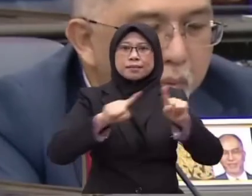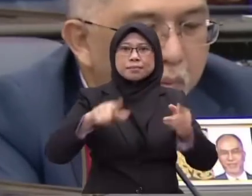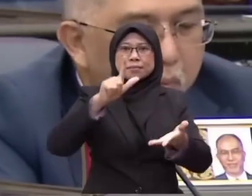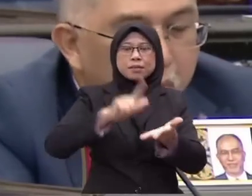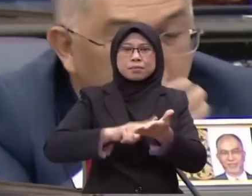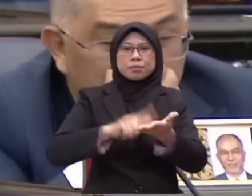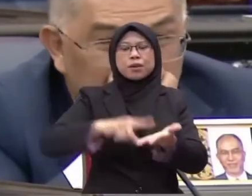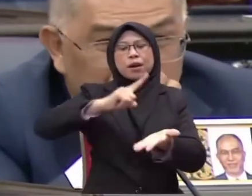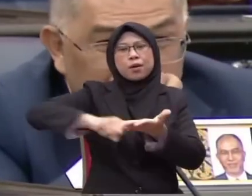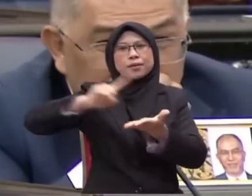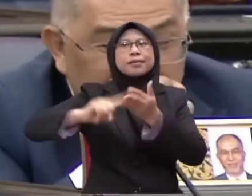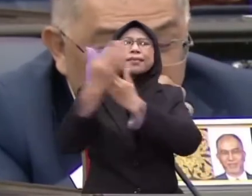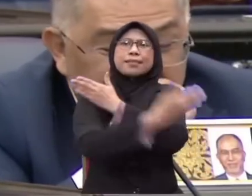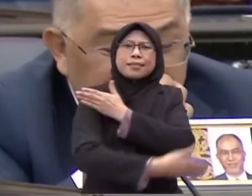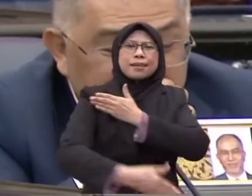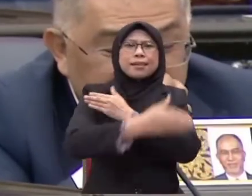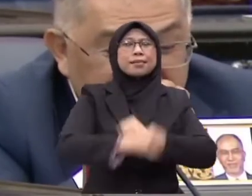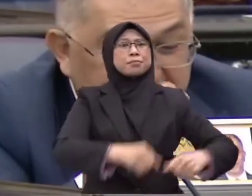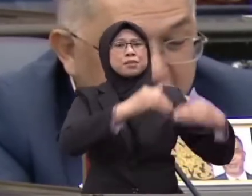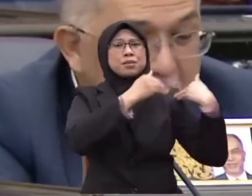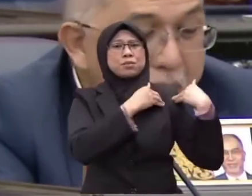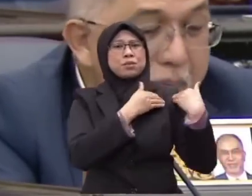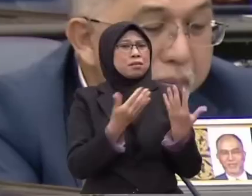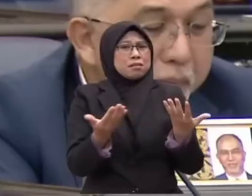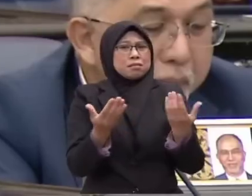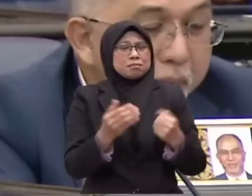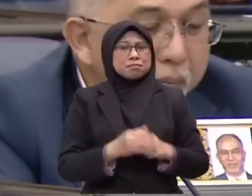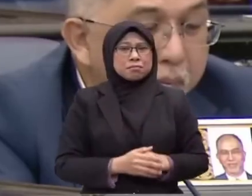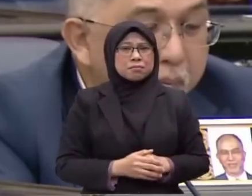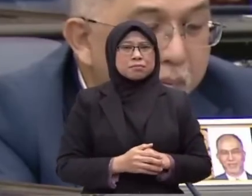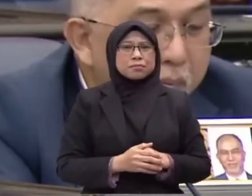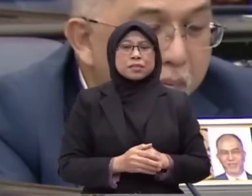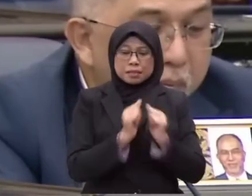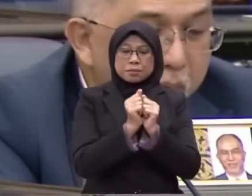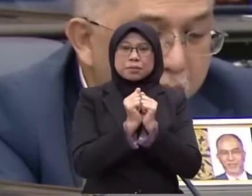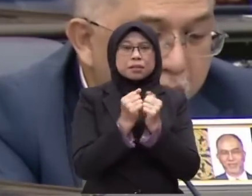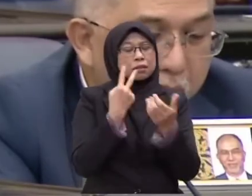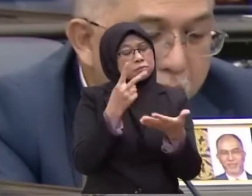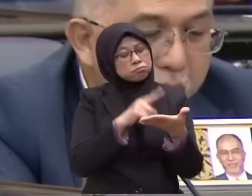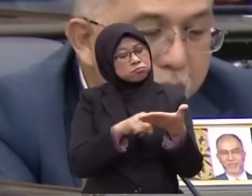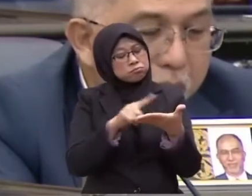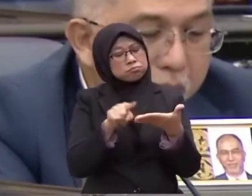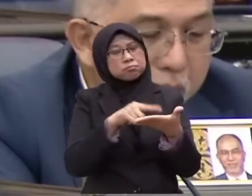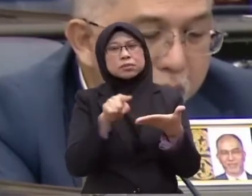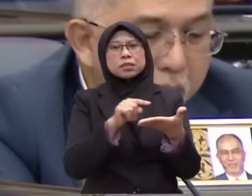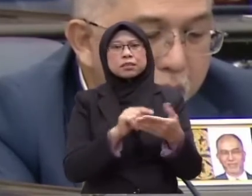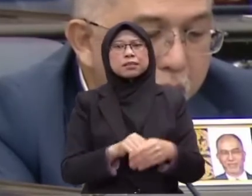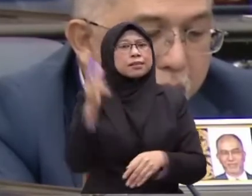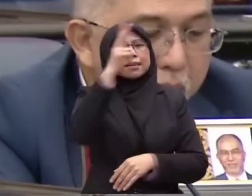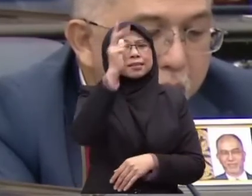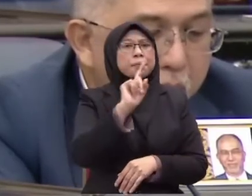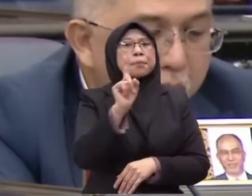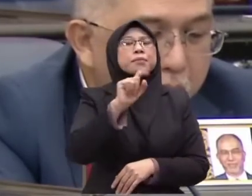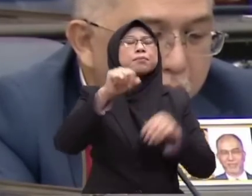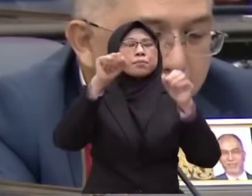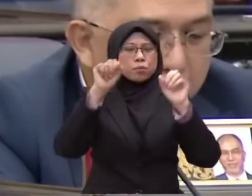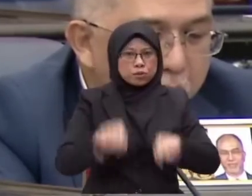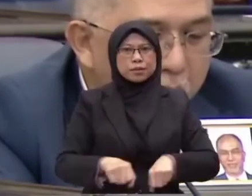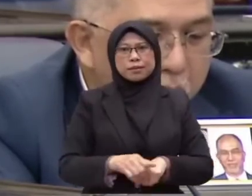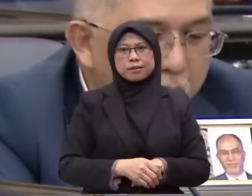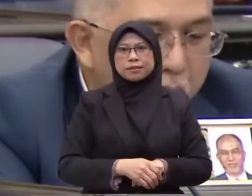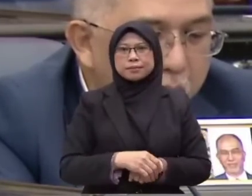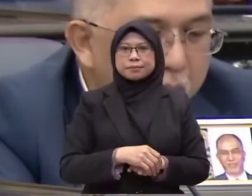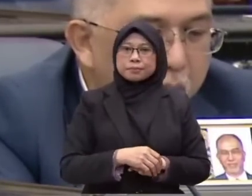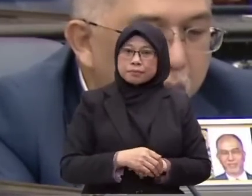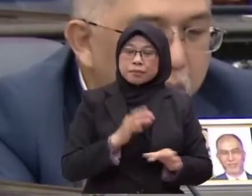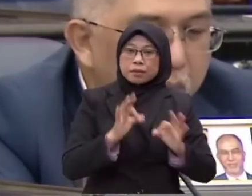yang dipertanggungjawabkan. Apa salahnya? Sama-sama kita tengok. Kalau tak kira kerajaan yang mana, kalau